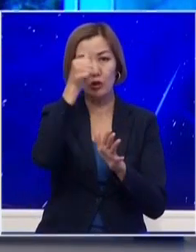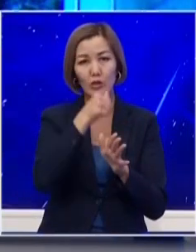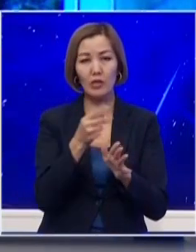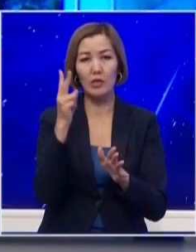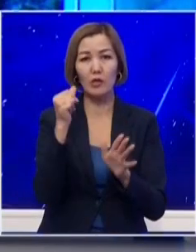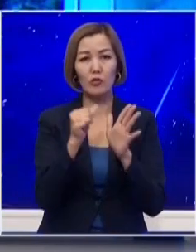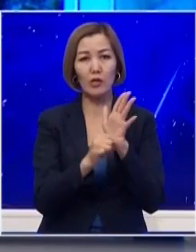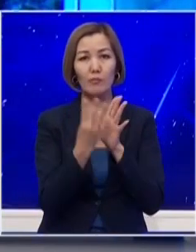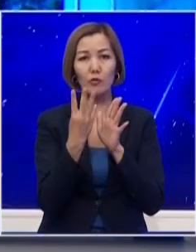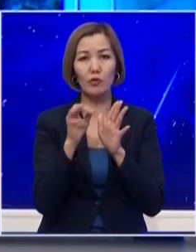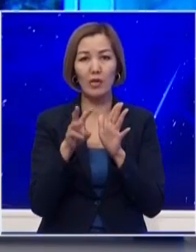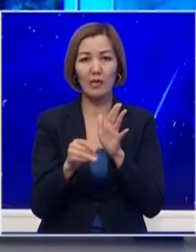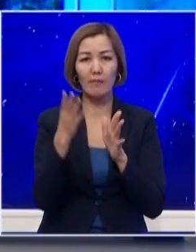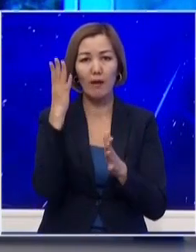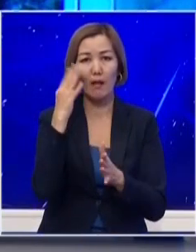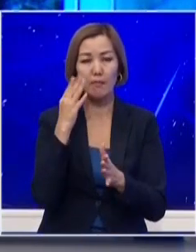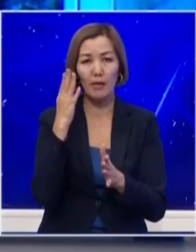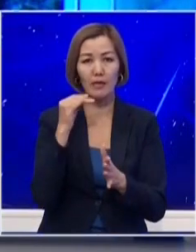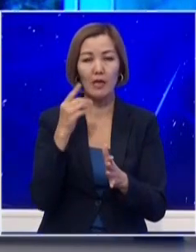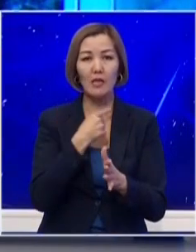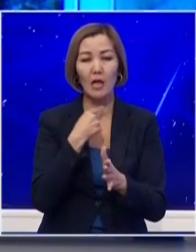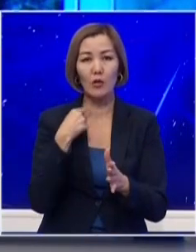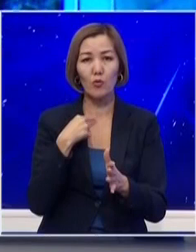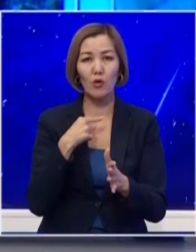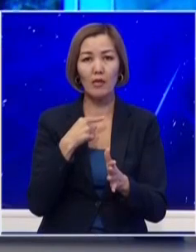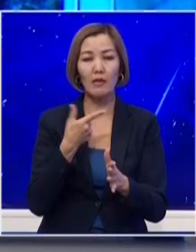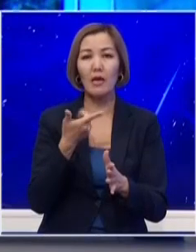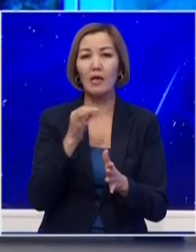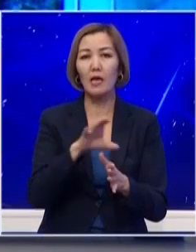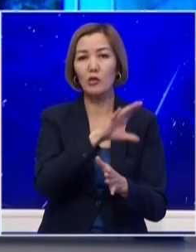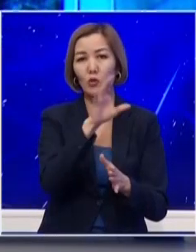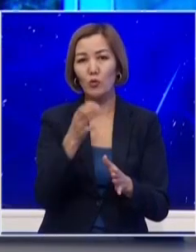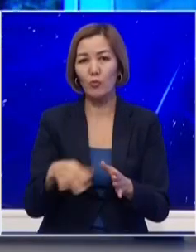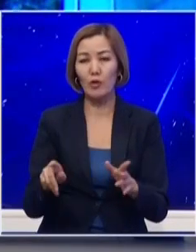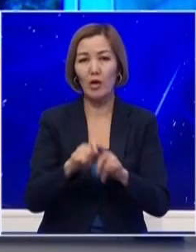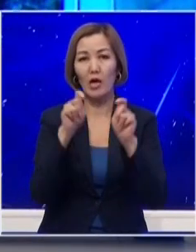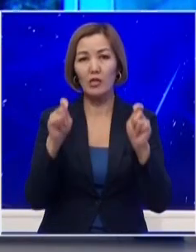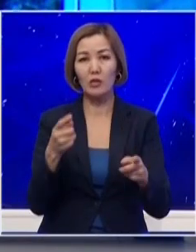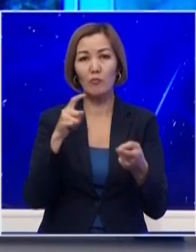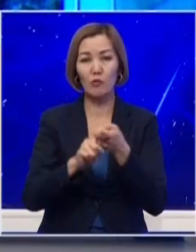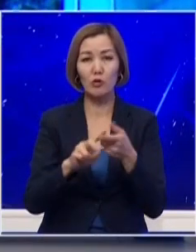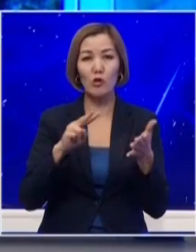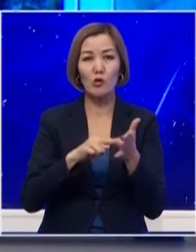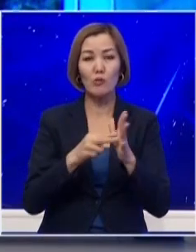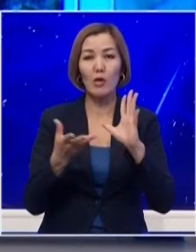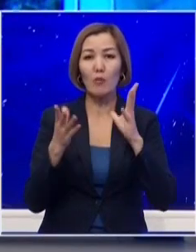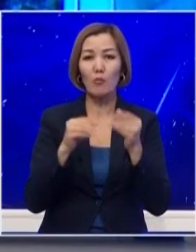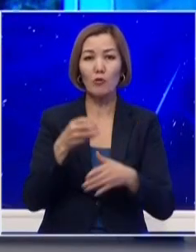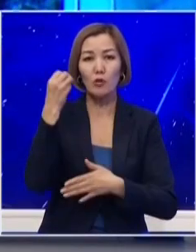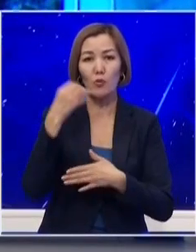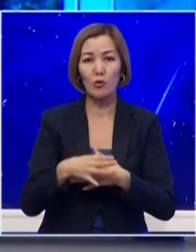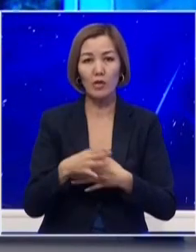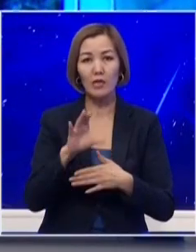В 2017 жыл 264 шақырымдық Алматы Талдықорған магистральды газ құбыры іске қосылды. Жоспар бойынша облыс